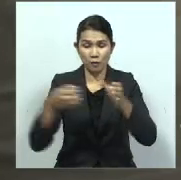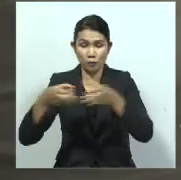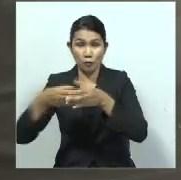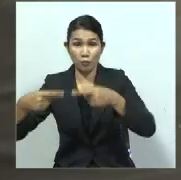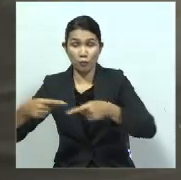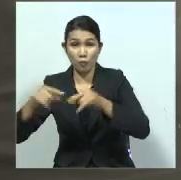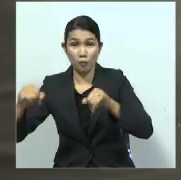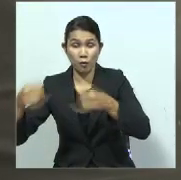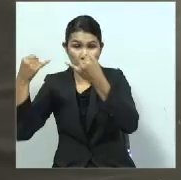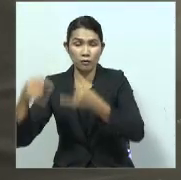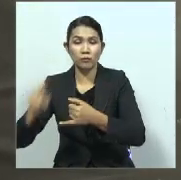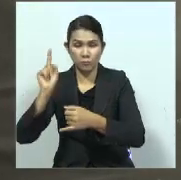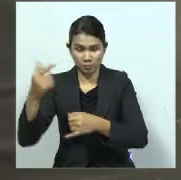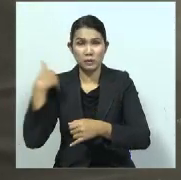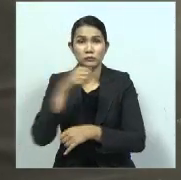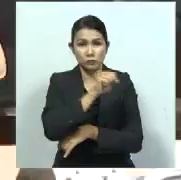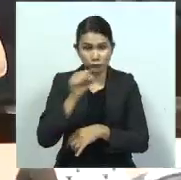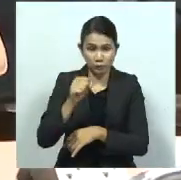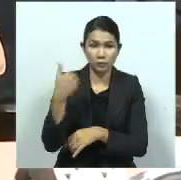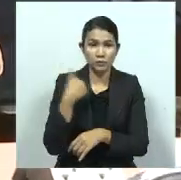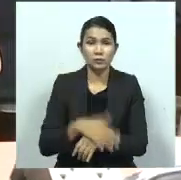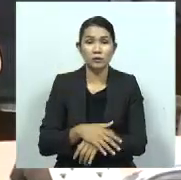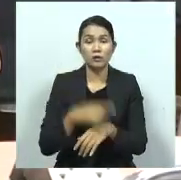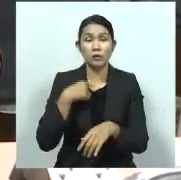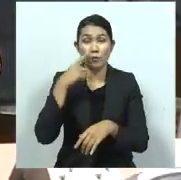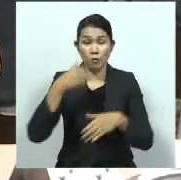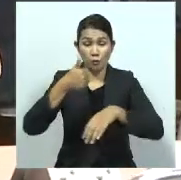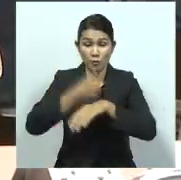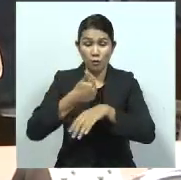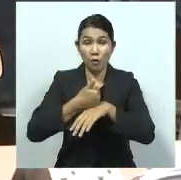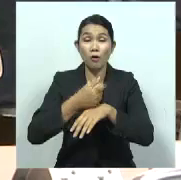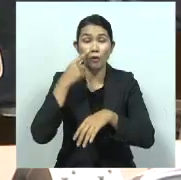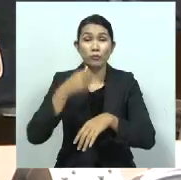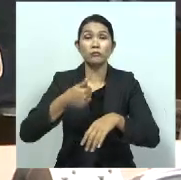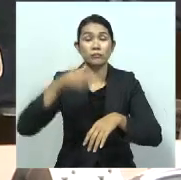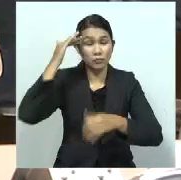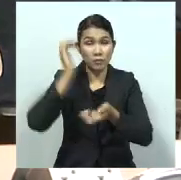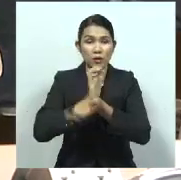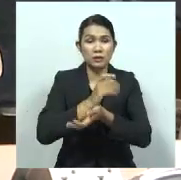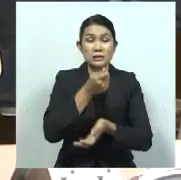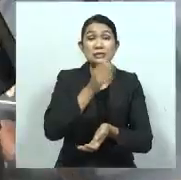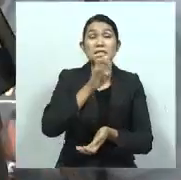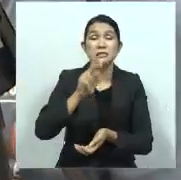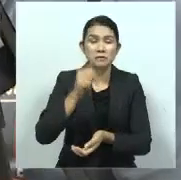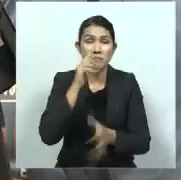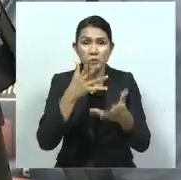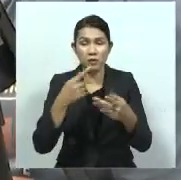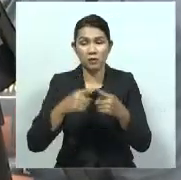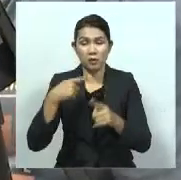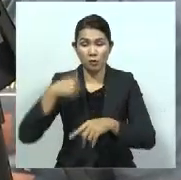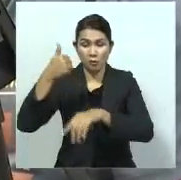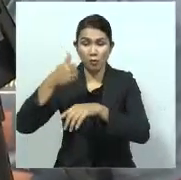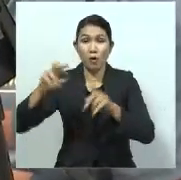เป็นส.ส.ด้วยทีนี้พรรคเพื่อไทยในหัวหน้าพรรคพลตำรวจโทวิโรจน์เปาอินไม่ได้เป็นส.ส.นะครับส่วนพรรคอนาคตใหม่เนี่ยหัวหน้าพรรคเป็นส.